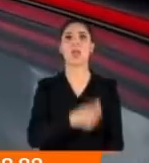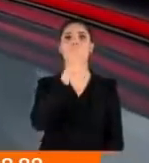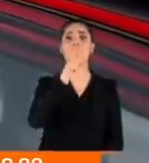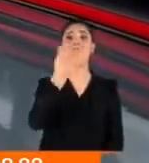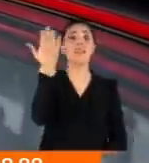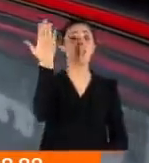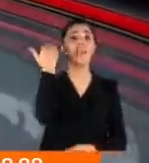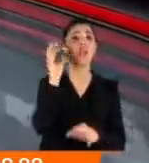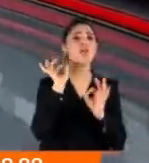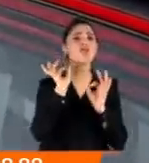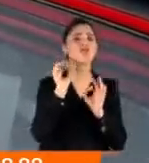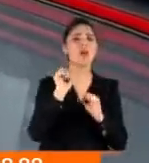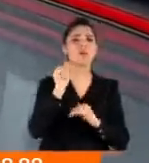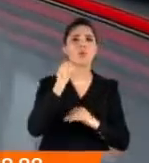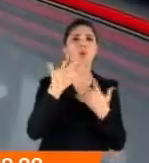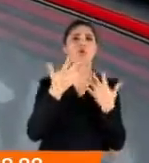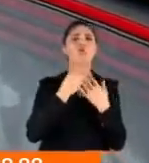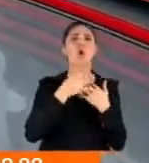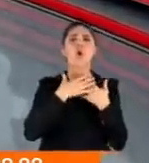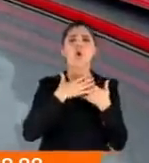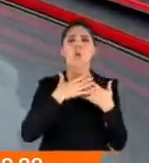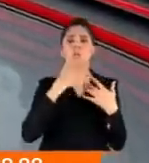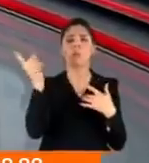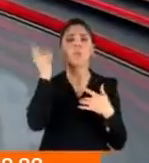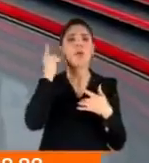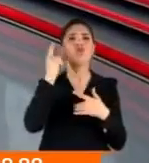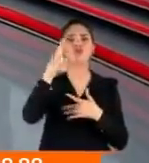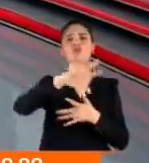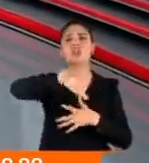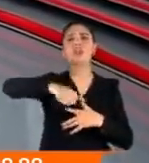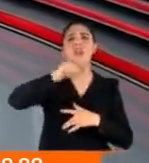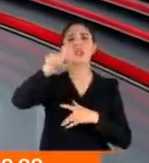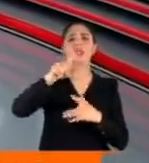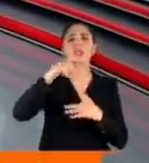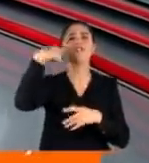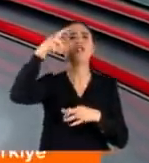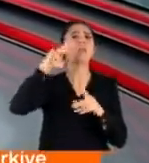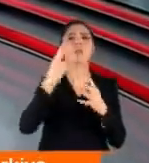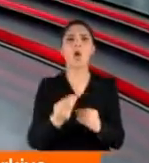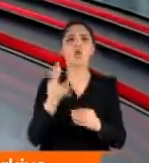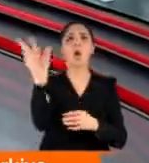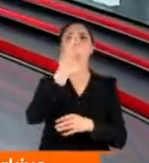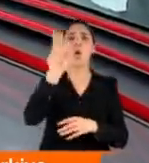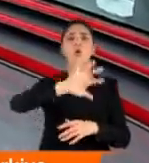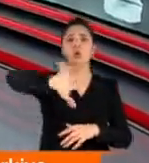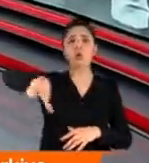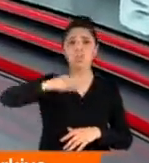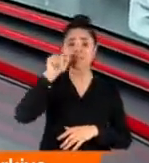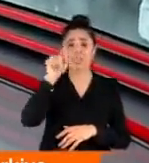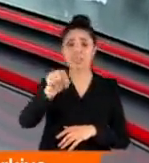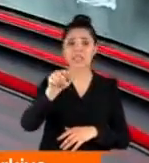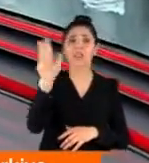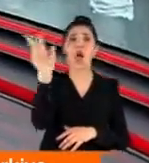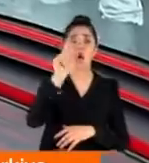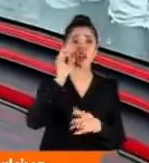Brezilya geçen gün çok ünlü bir soygun dizisinin setine dönüştü adeta. Neden böyle söylüyorum? Çünkü 30 soyguncu, bir kez daha söyleyeyim.